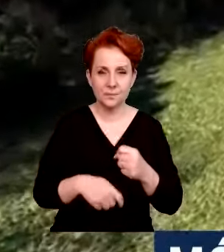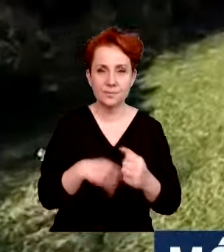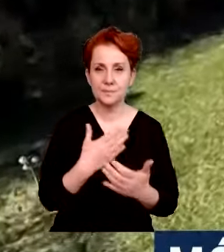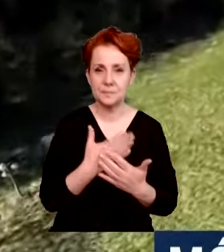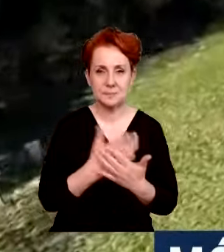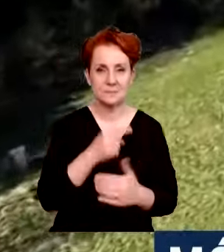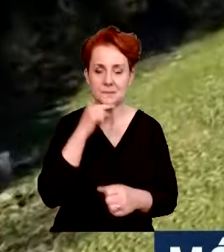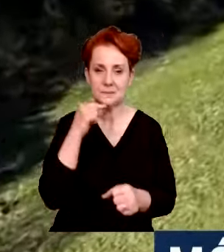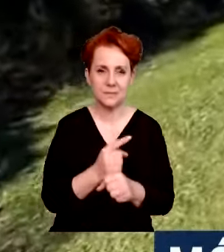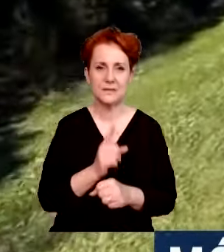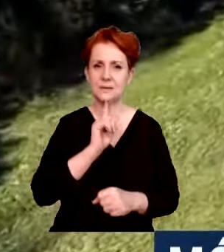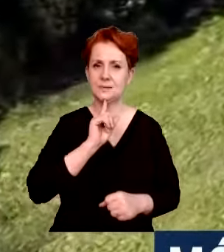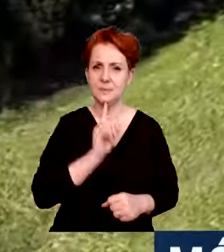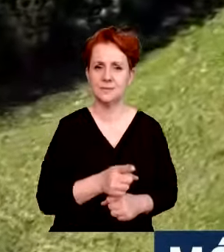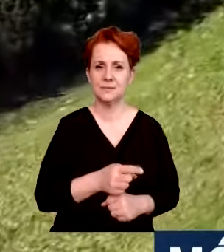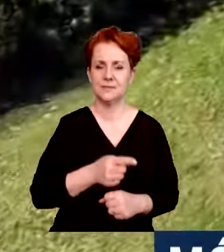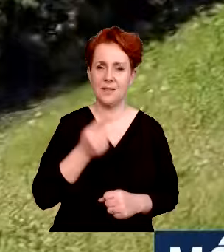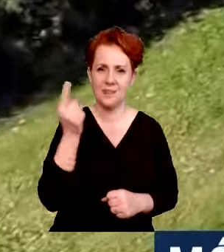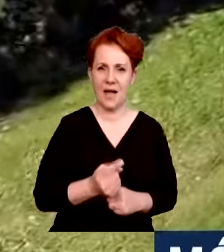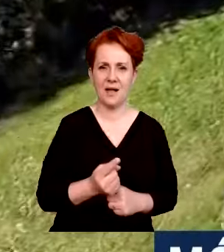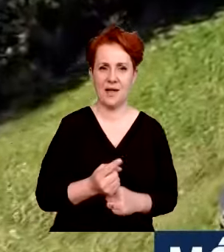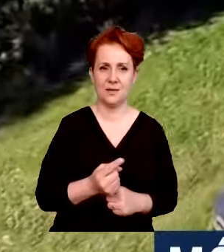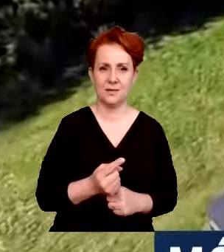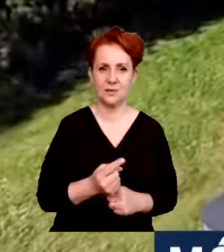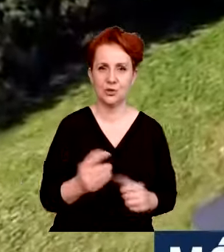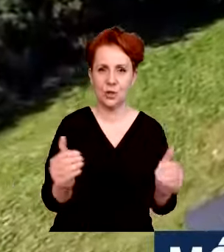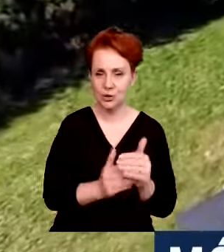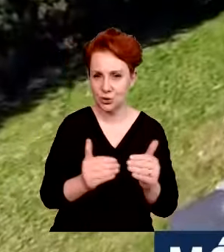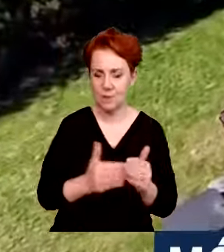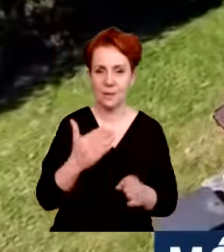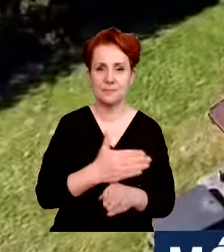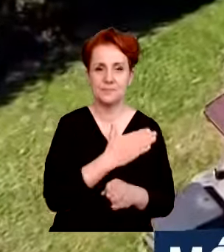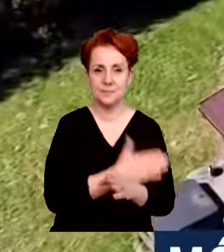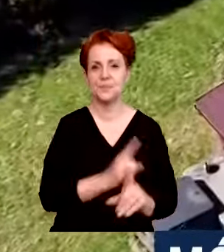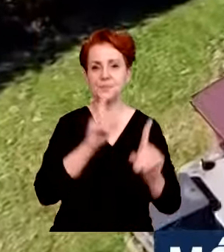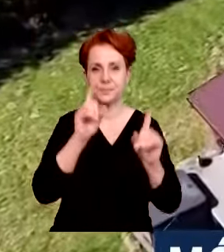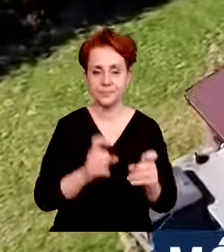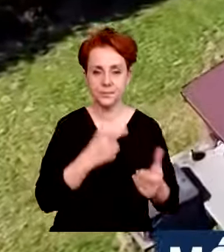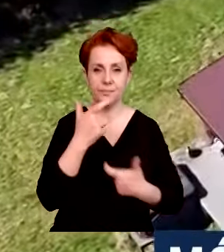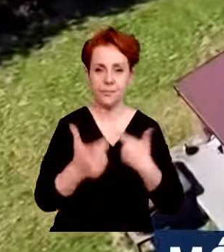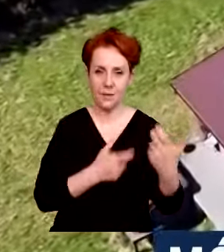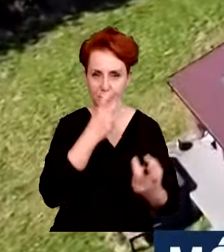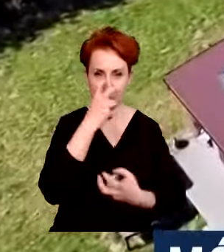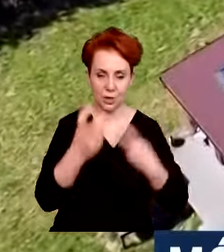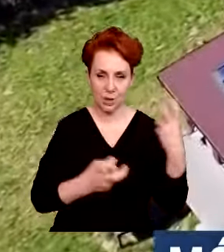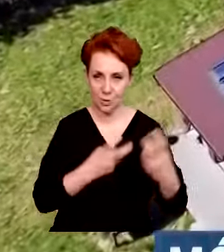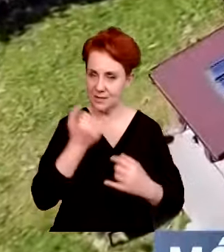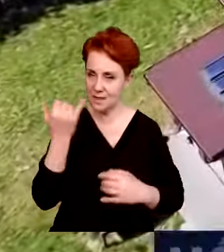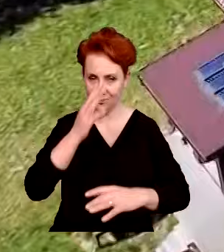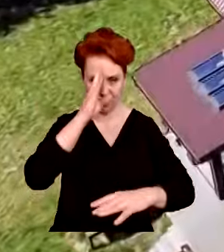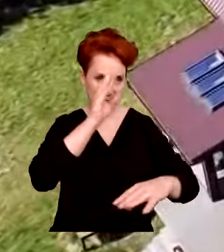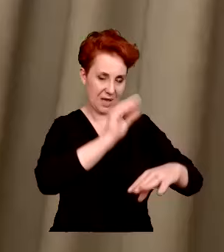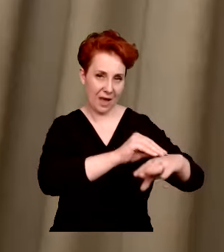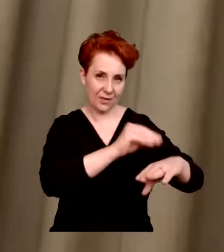zdecydowanie nakazanie organom ścigania. Należy przed rozpoczęciem czynności zawiadomić,